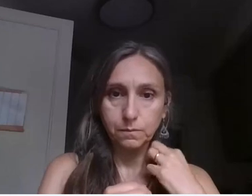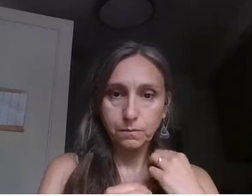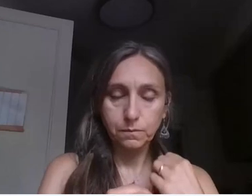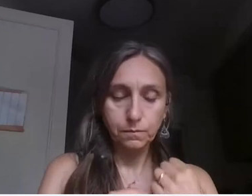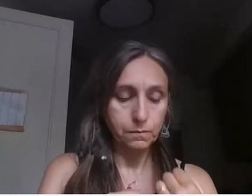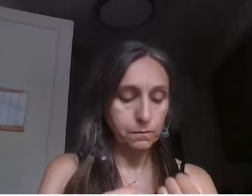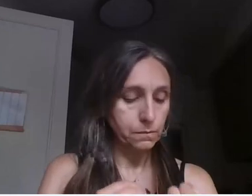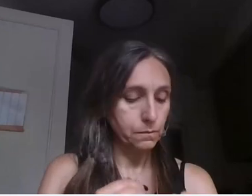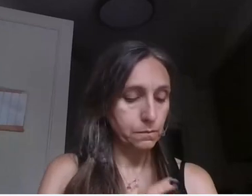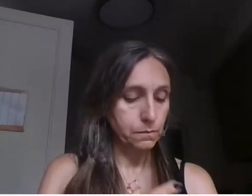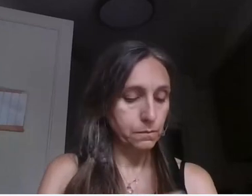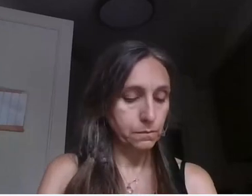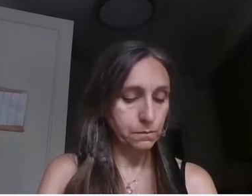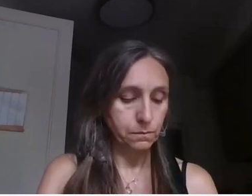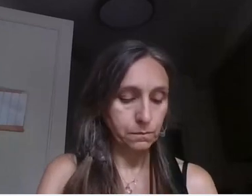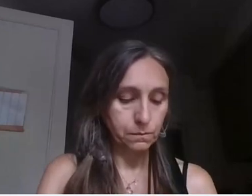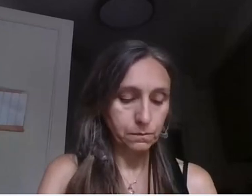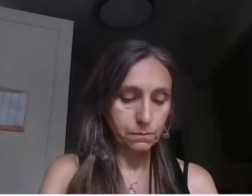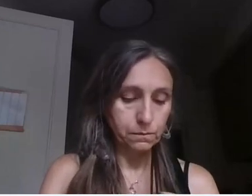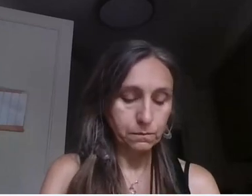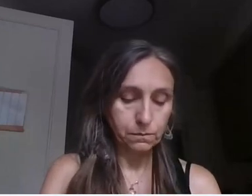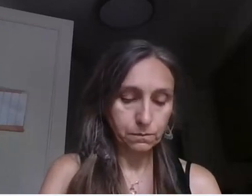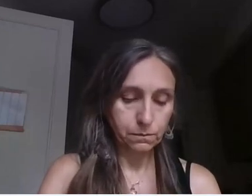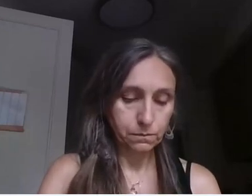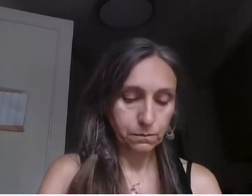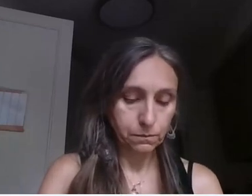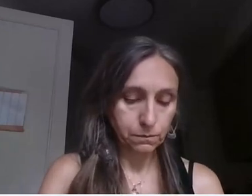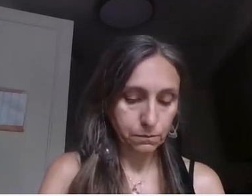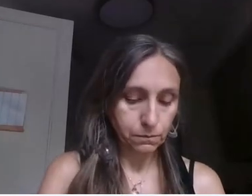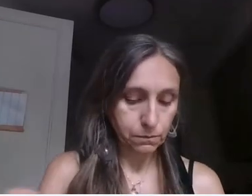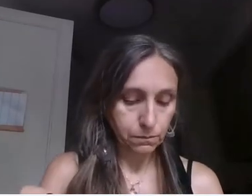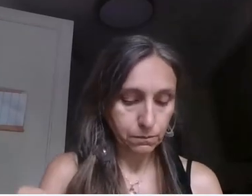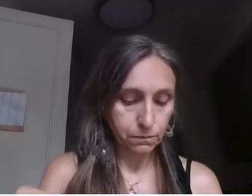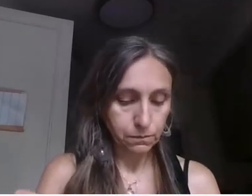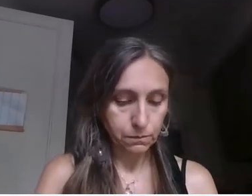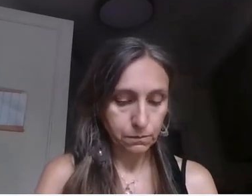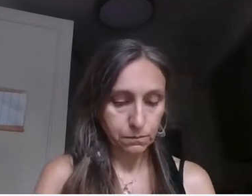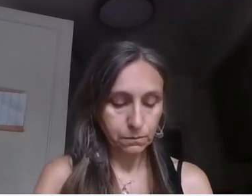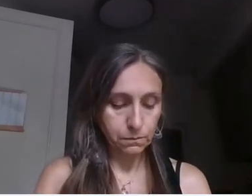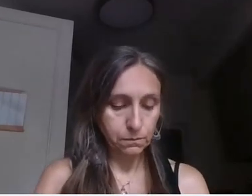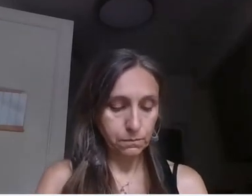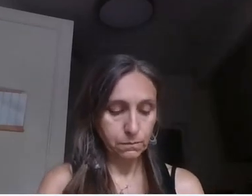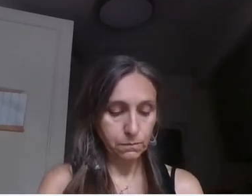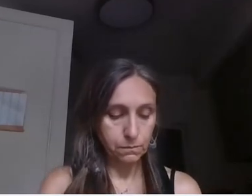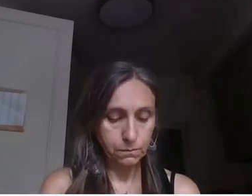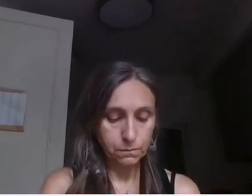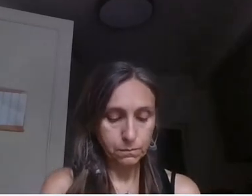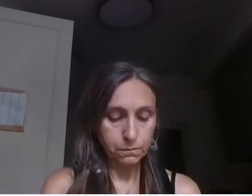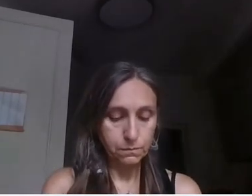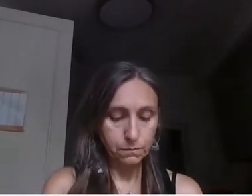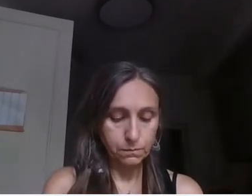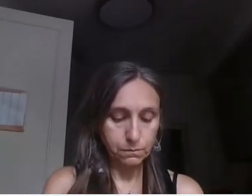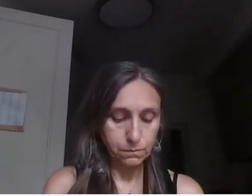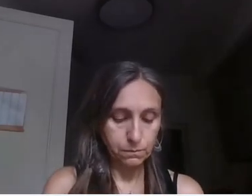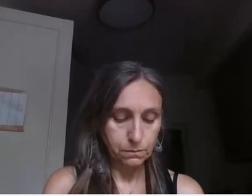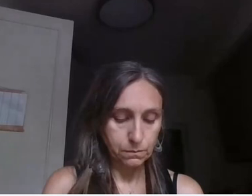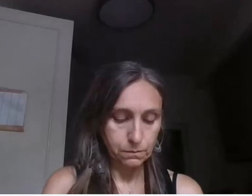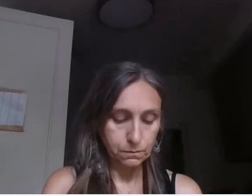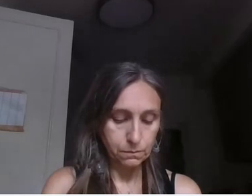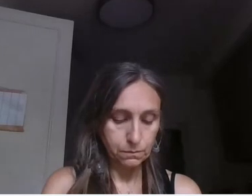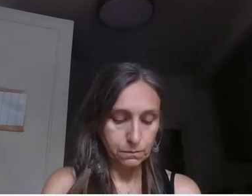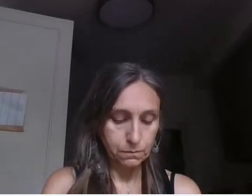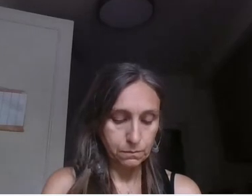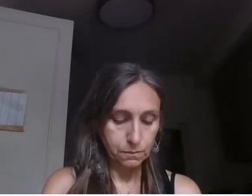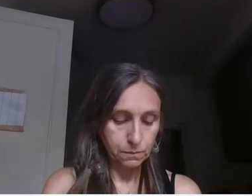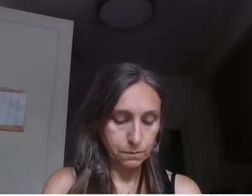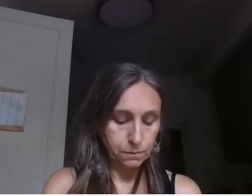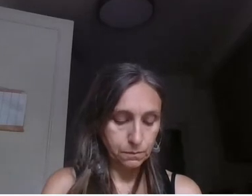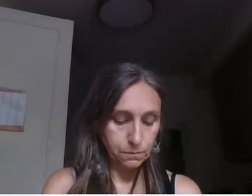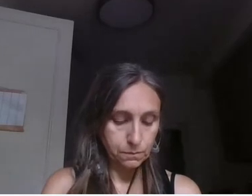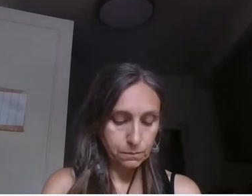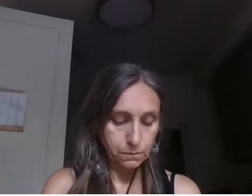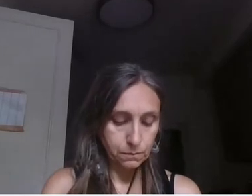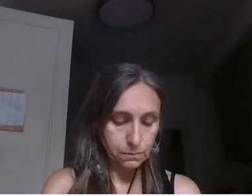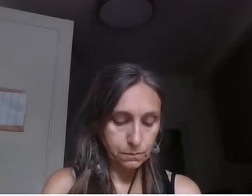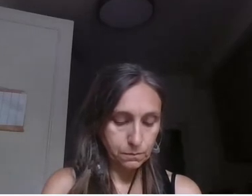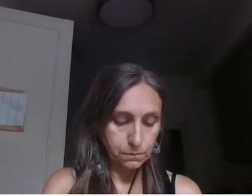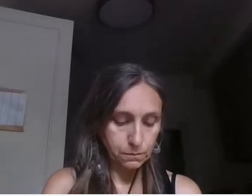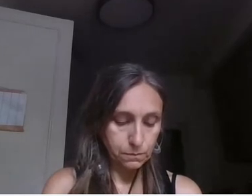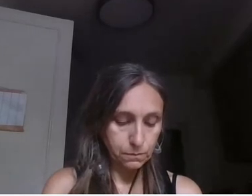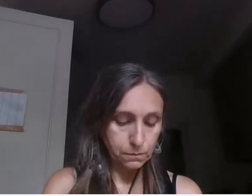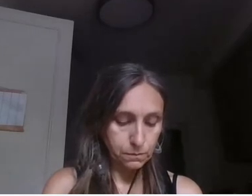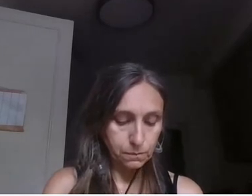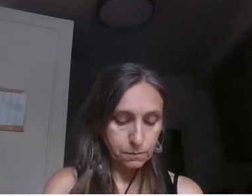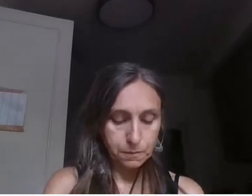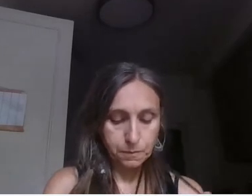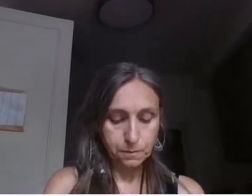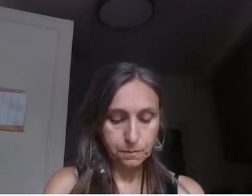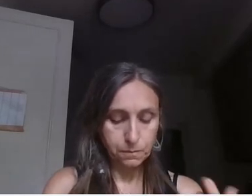ricordo, ne hanno citato alcuni. E quindi dicono, ma come? Però è un casino così. E c'è un